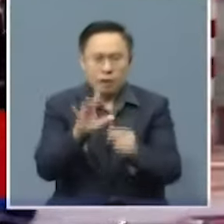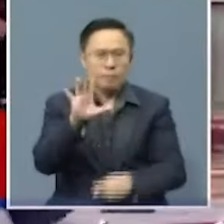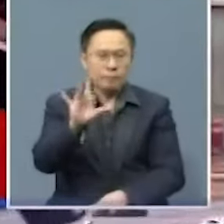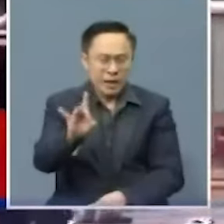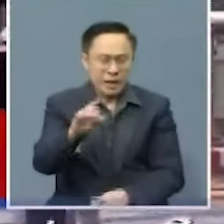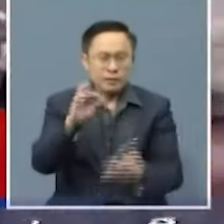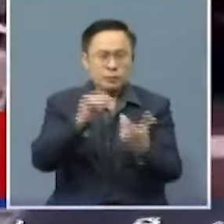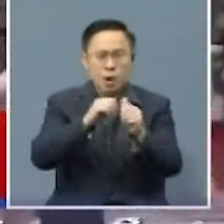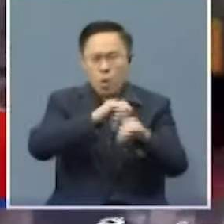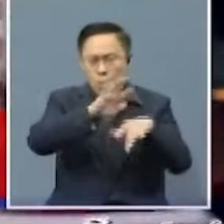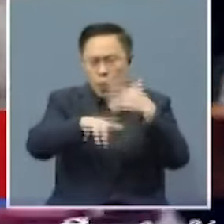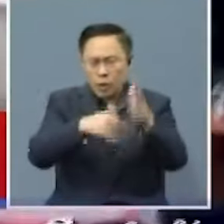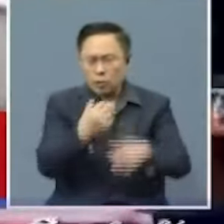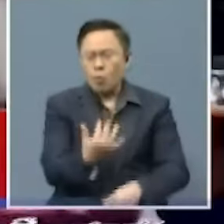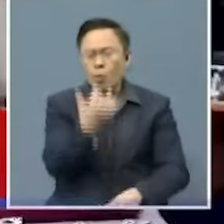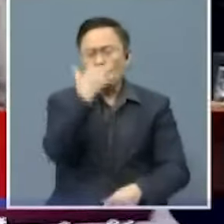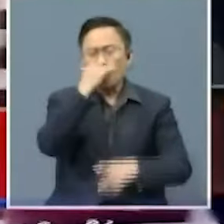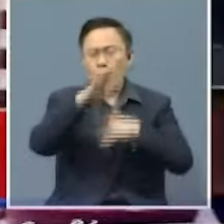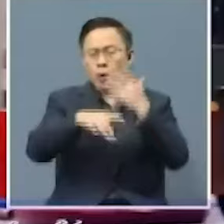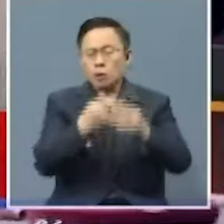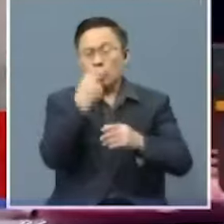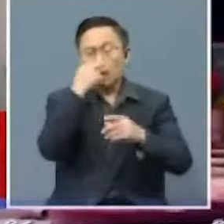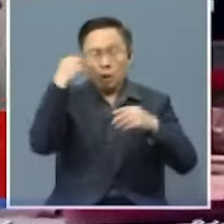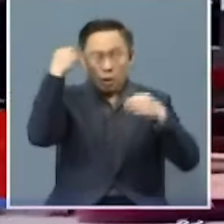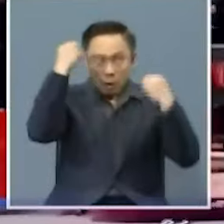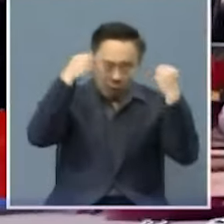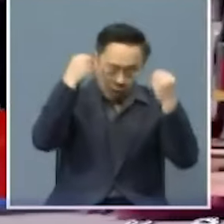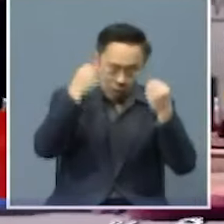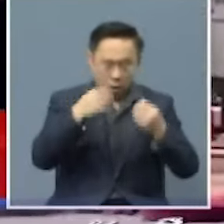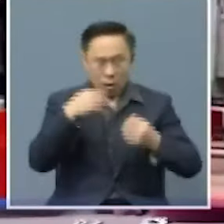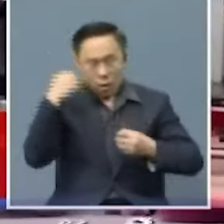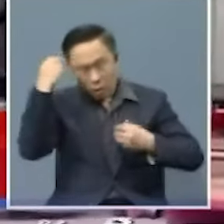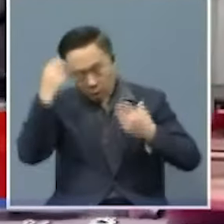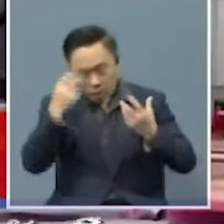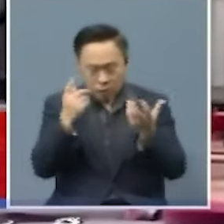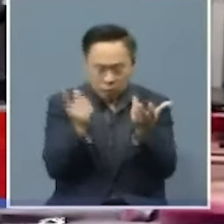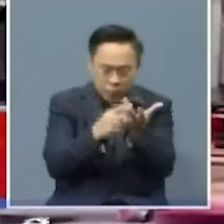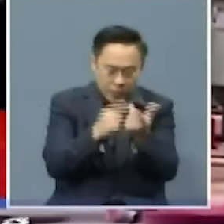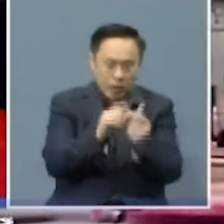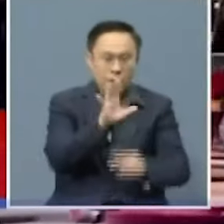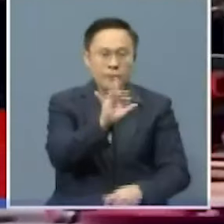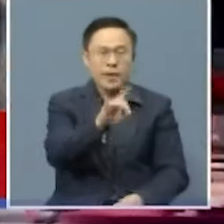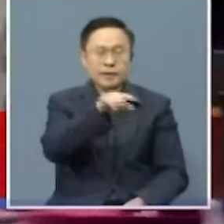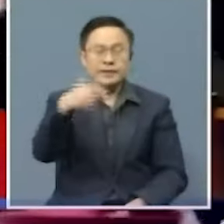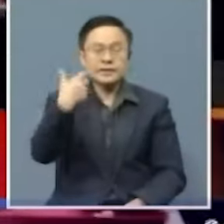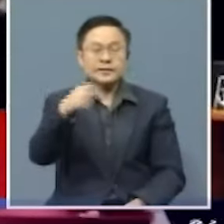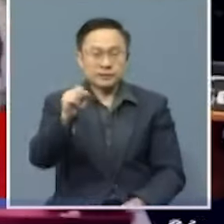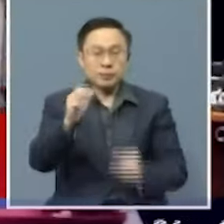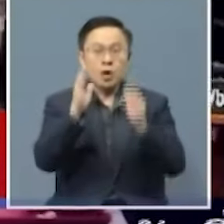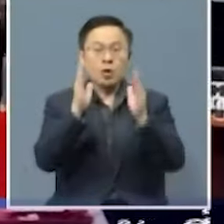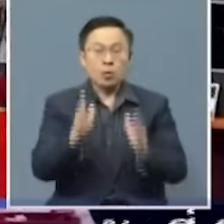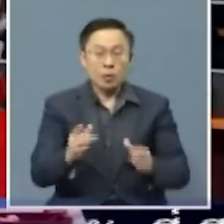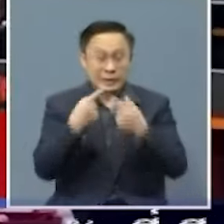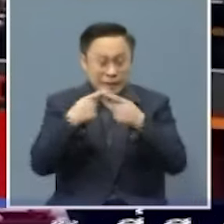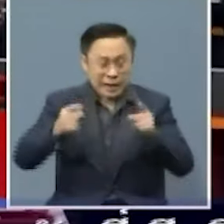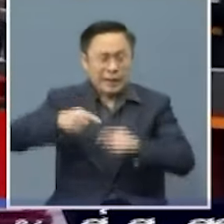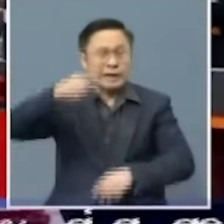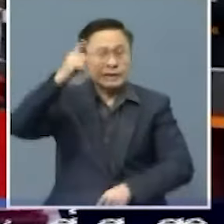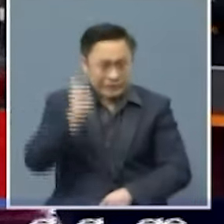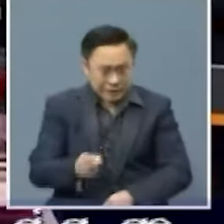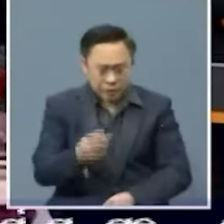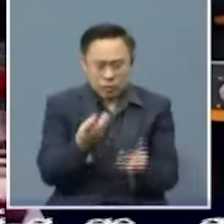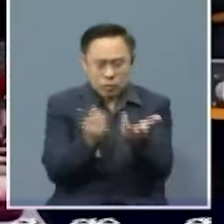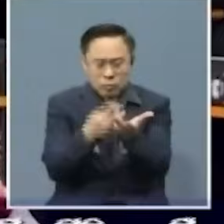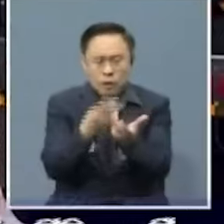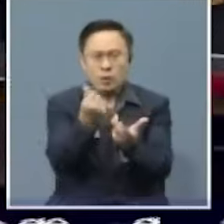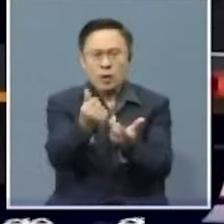การบาดเจ็บจากการสำลักควันไฟประมาณ8-10 นายแต่ย้ำอีกครั้งค่ะว่ายังไม่มีการยืนยันตัวเล